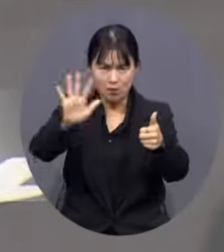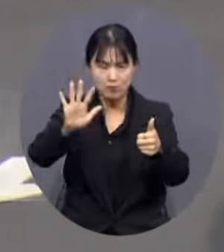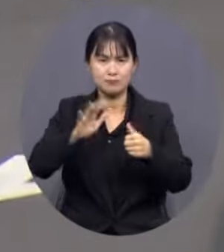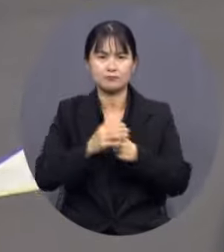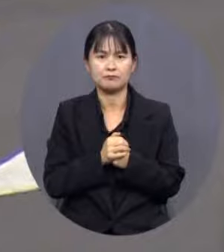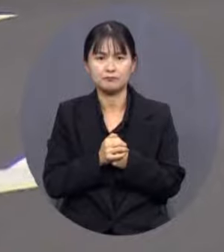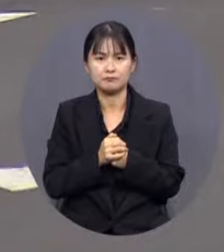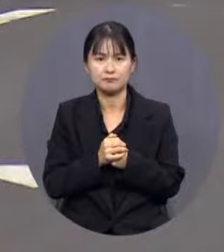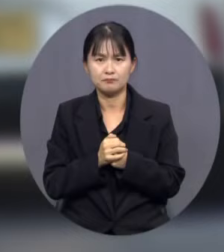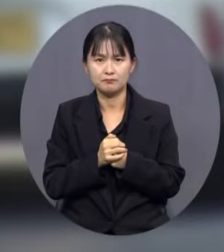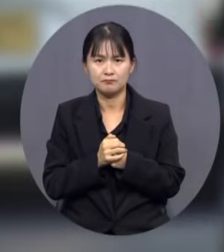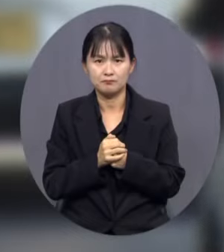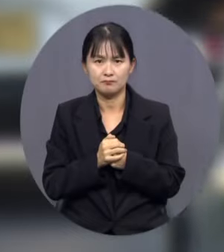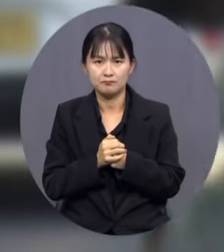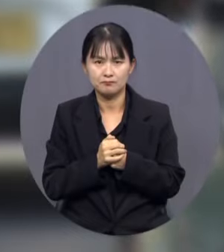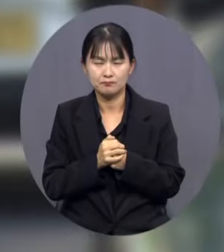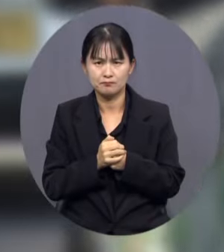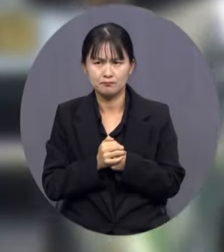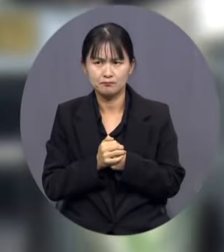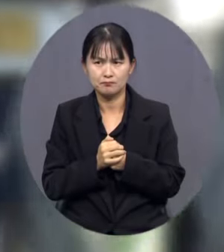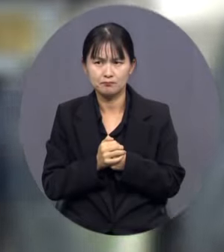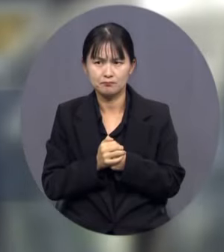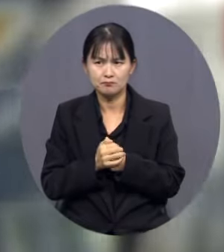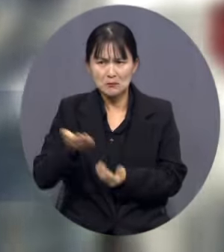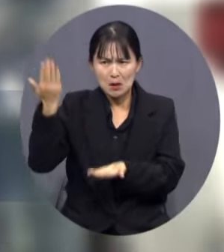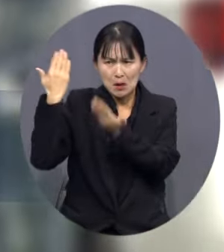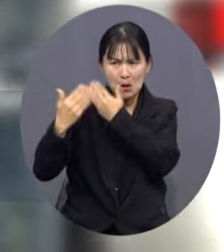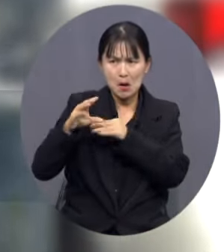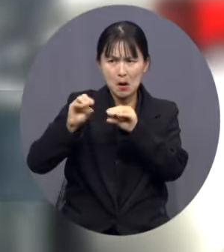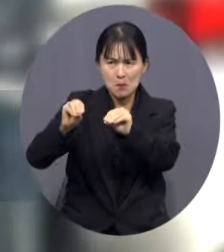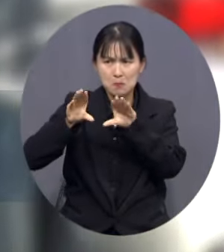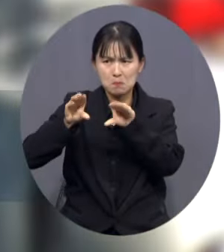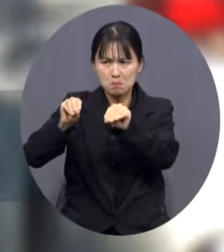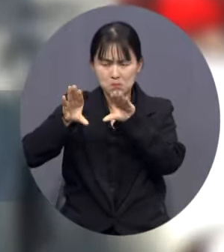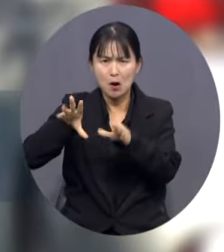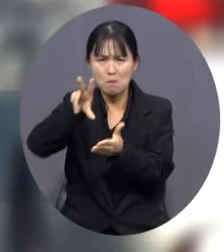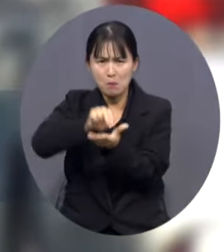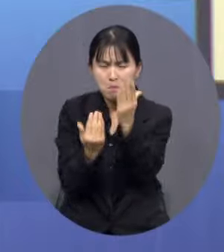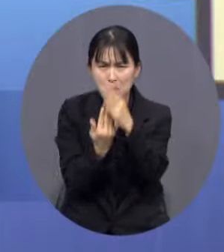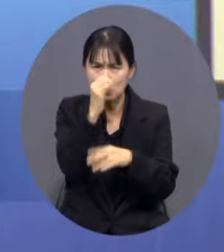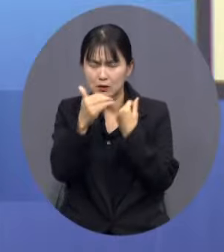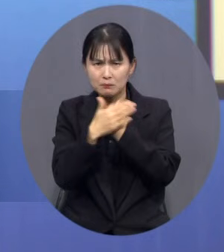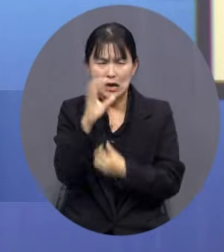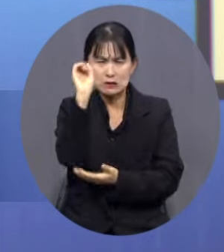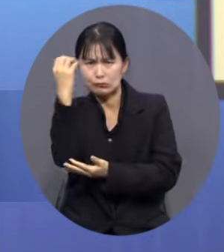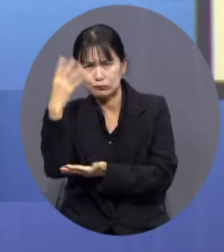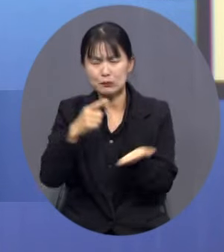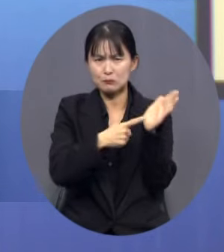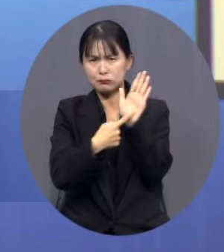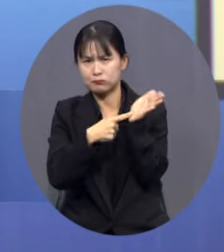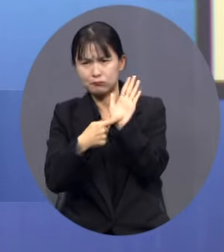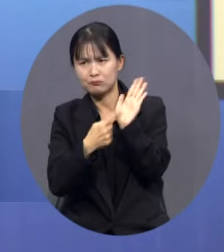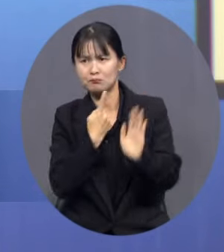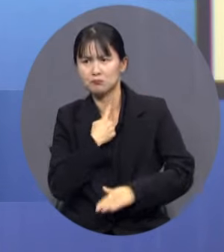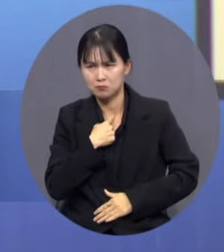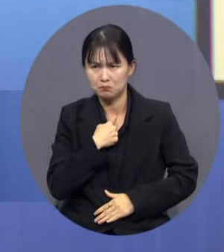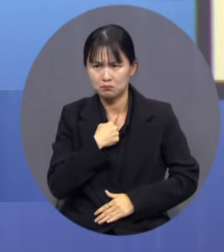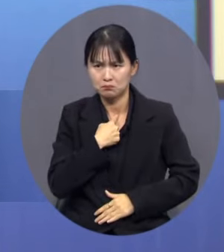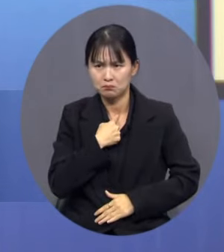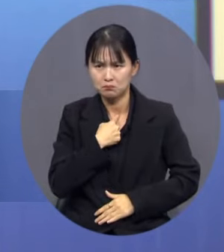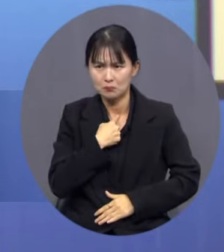한 차례도 없습니다. 옛날에 그거를 껐다 켰다 하면서 그게 이제 문제가 돼가지고 신문에 많이 나섰거든 그 당시 옛날에. 예.